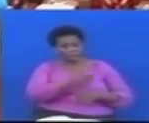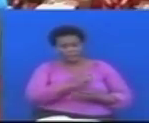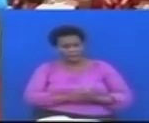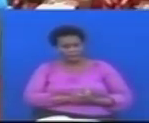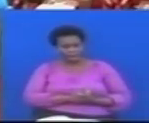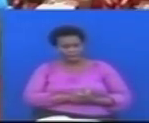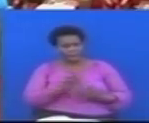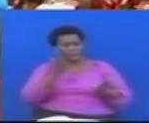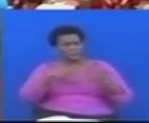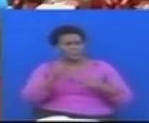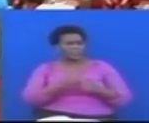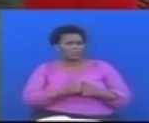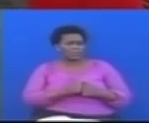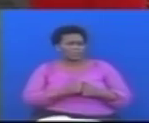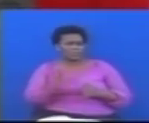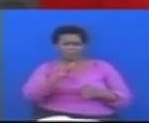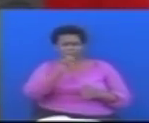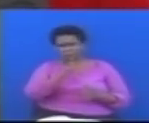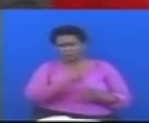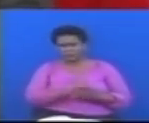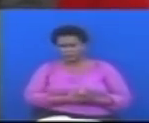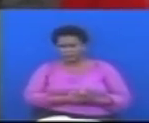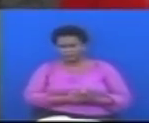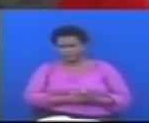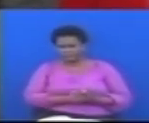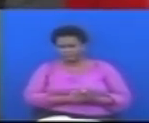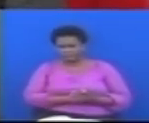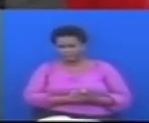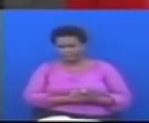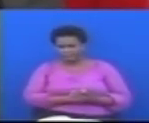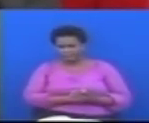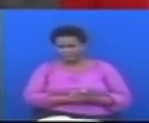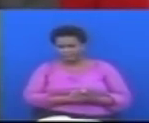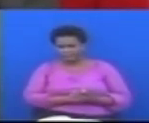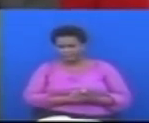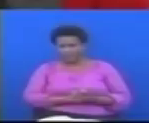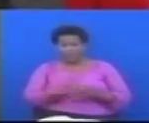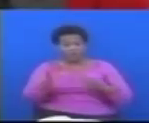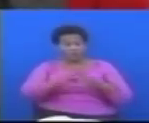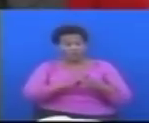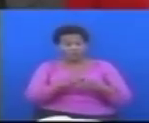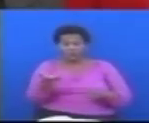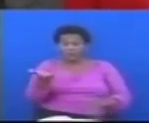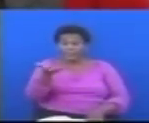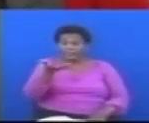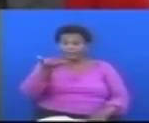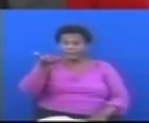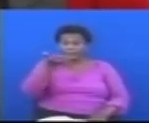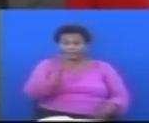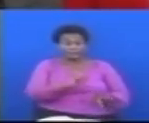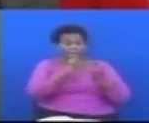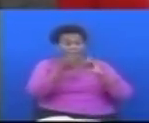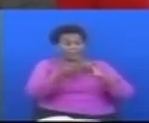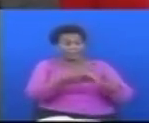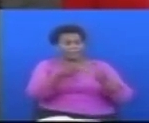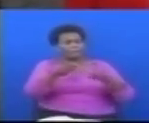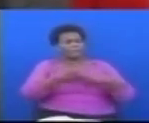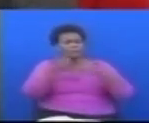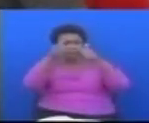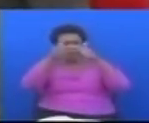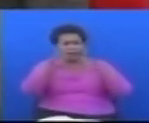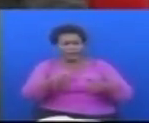tuliaminishwa kwa ugunduzi ule wa gesi, basi wananchi wa vijijini wangefikishiwa hiyo gesi wakaachana kabisa na mambo ya kutumia